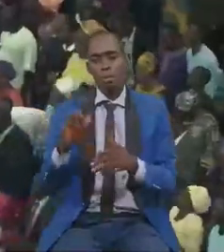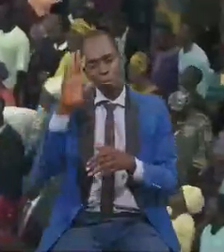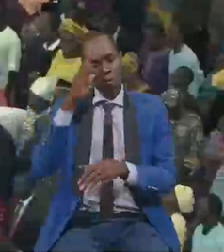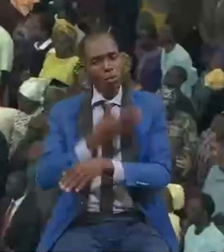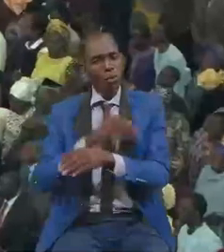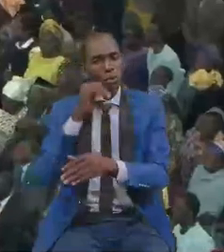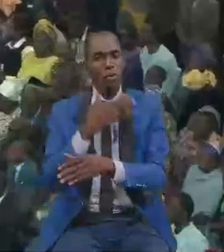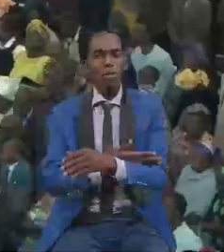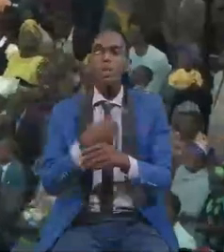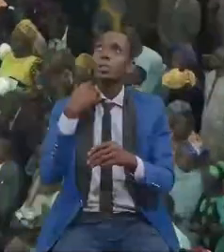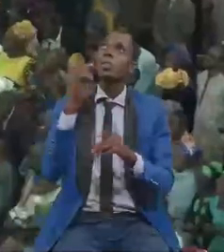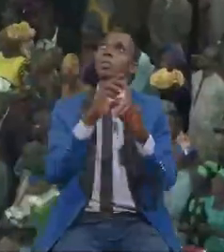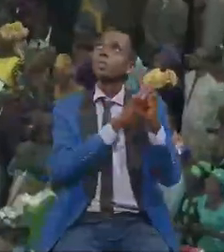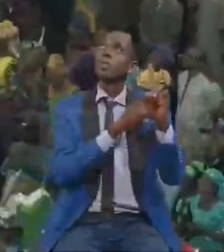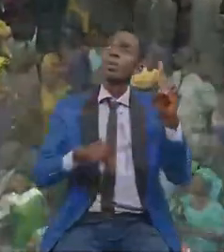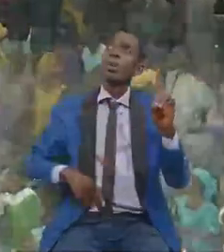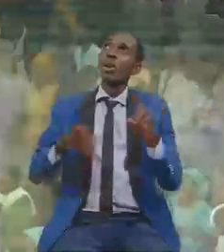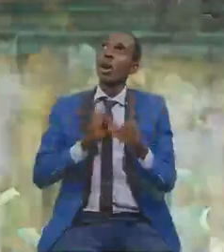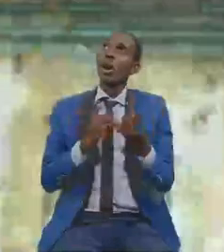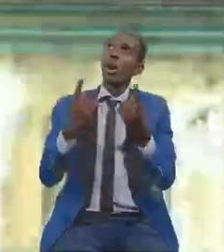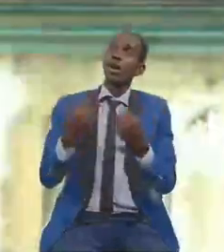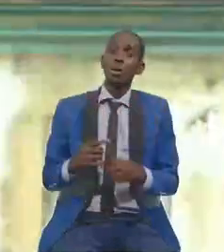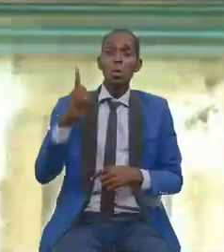Seigneur, je viens. Alors,